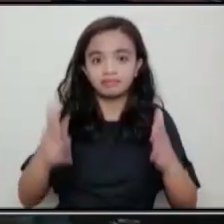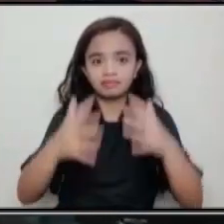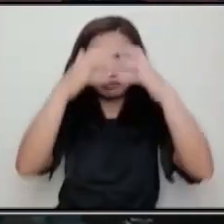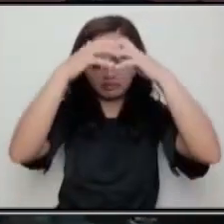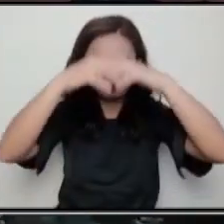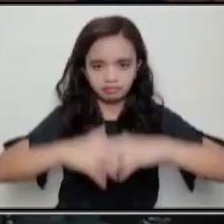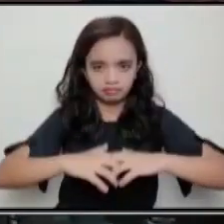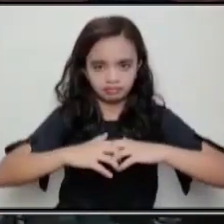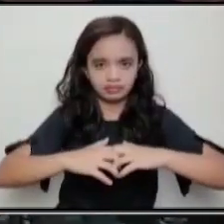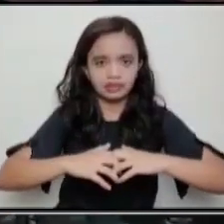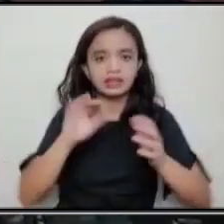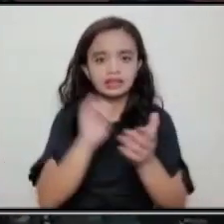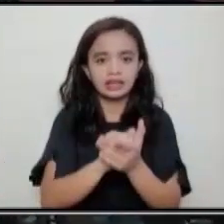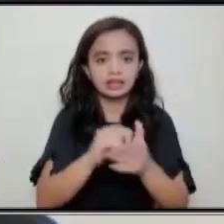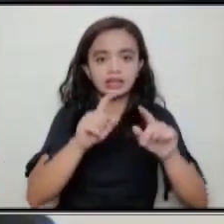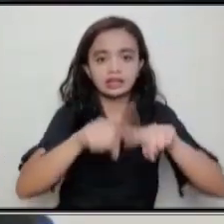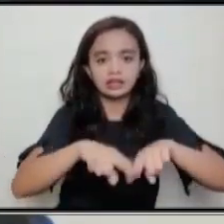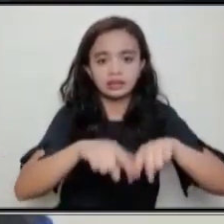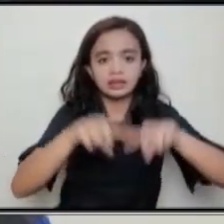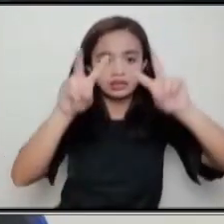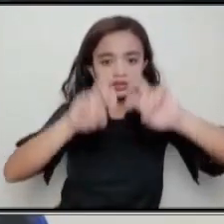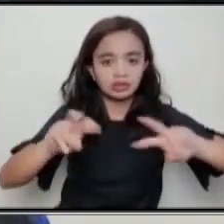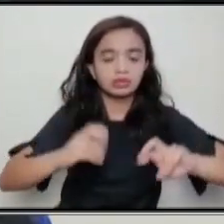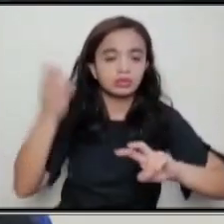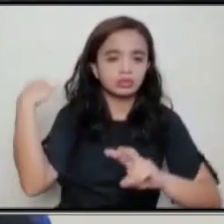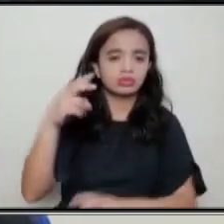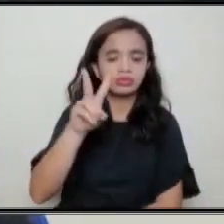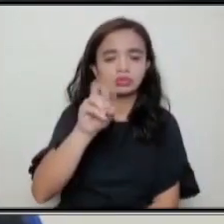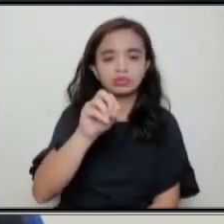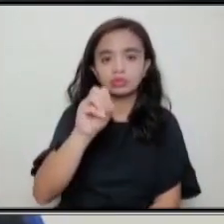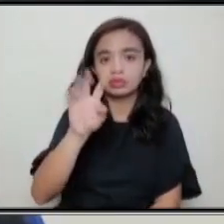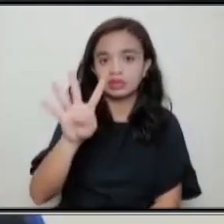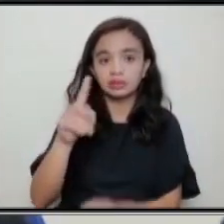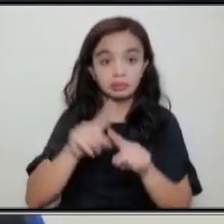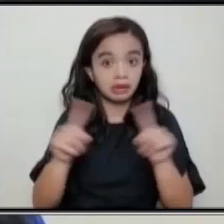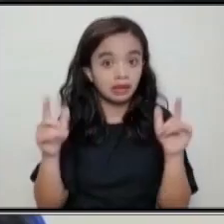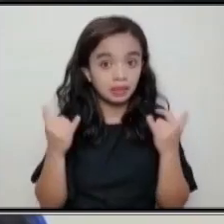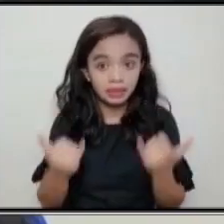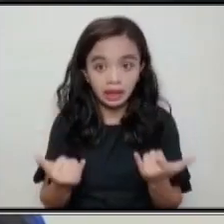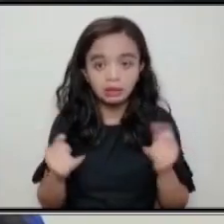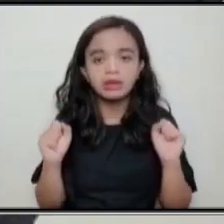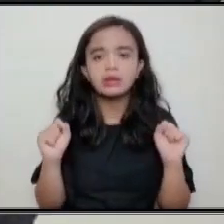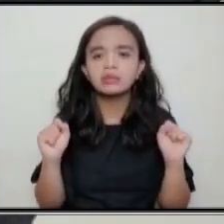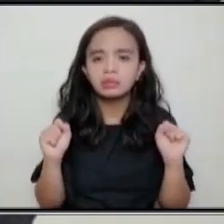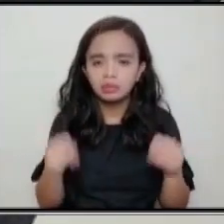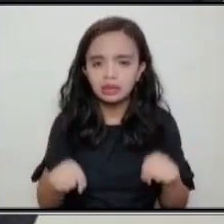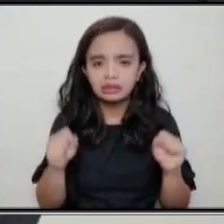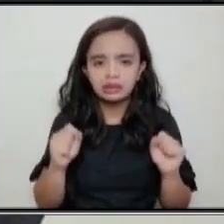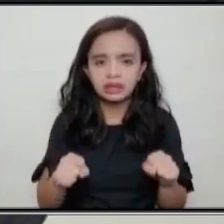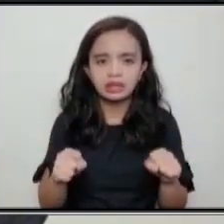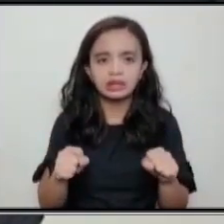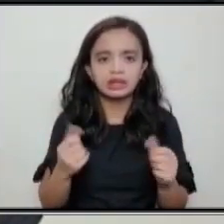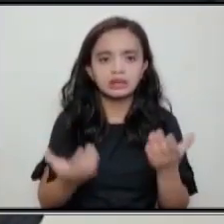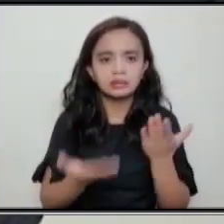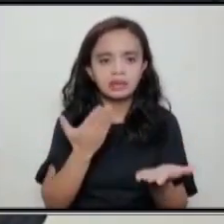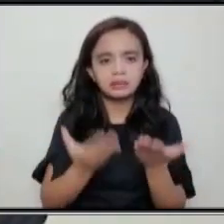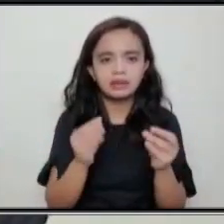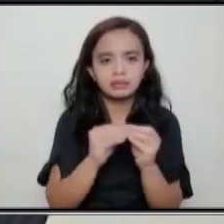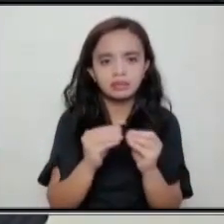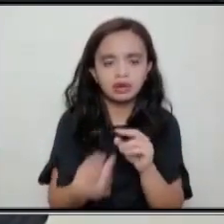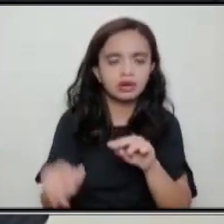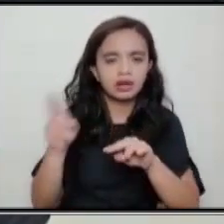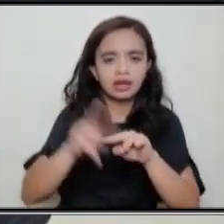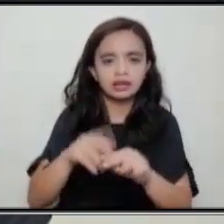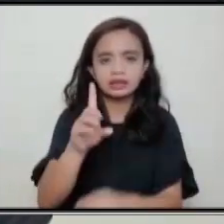sa pag-aaral noong 2004. Pero sa panahon ngayon ay posibleng lumaki na ang datos na ito kung saan